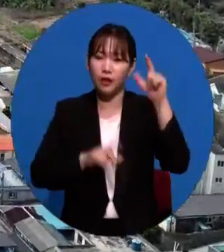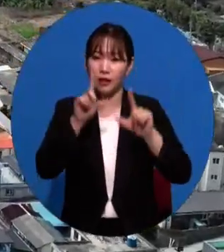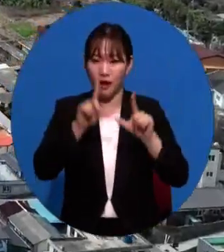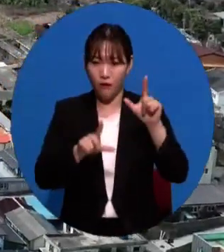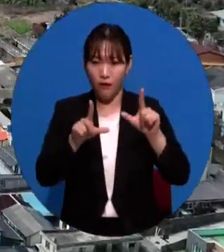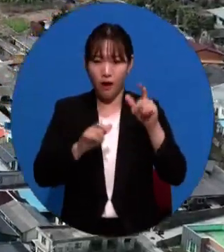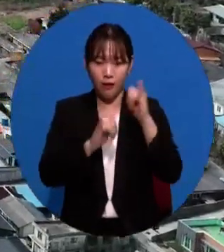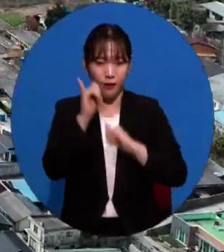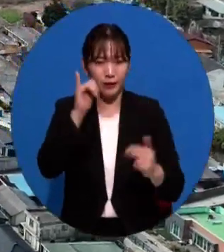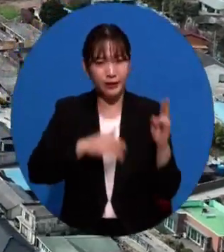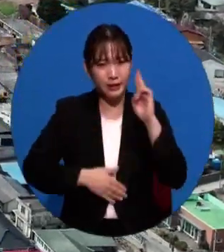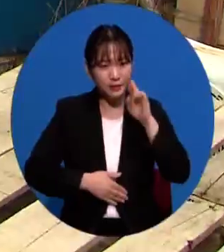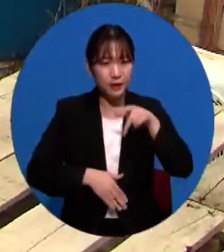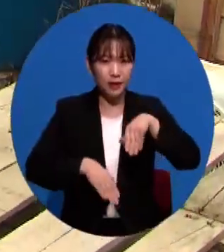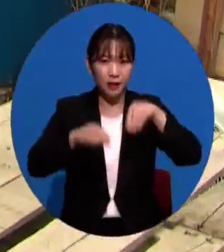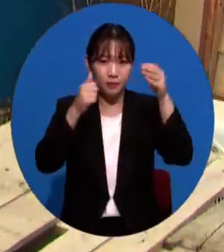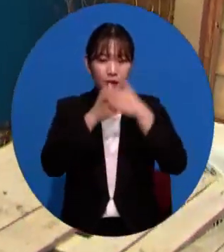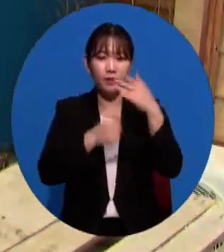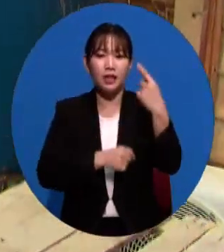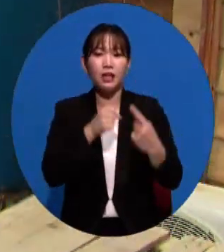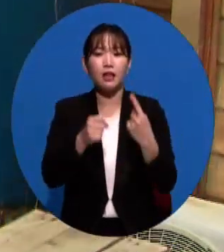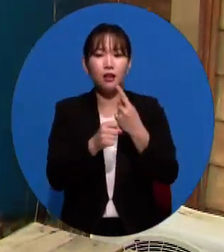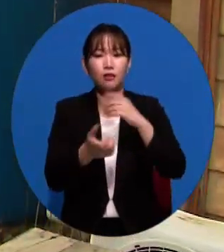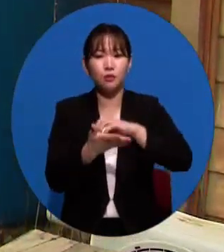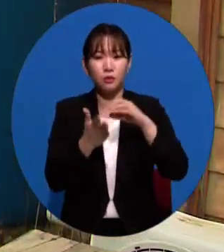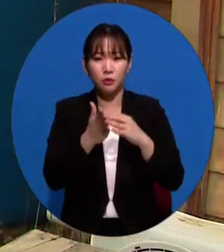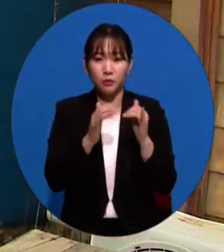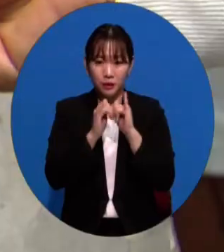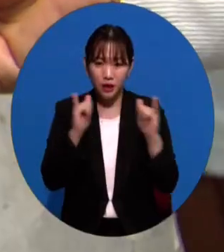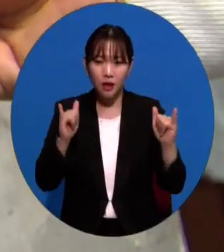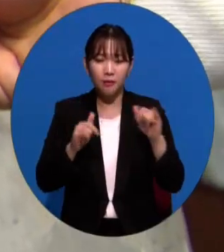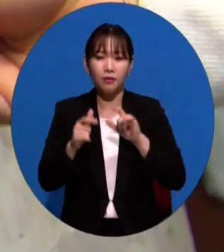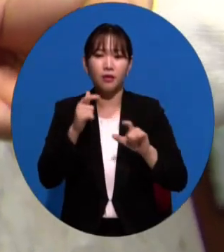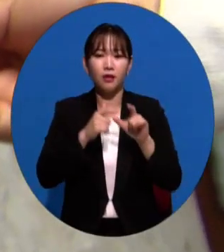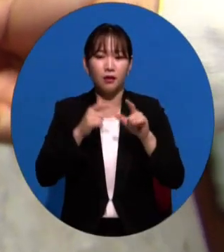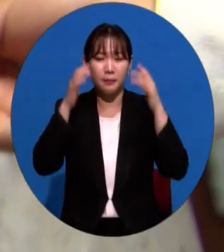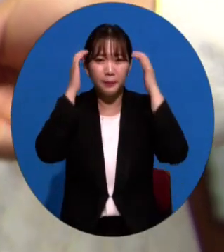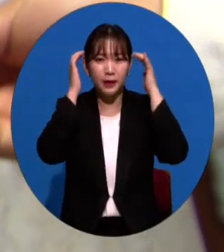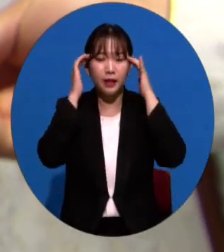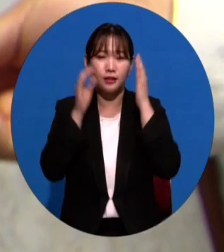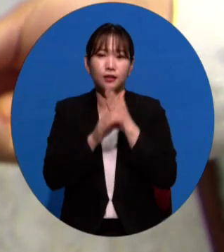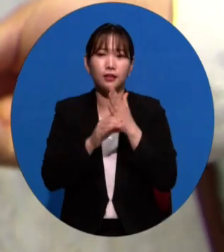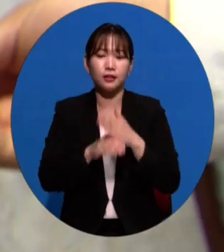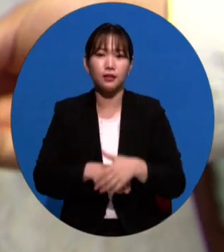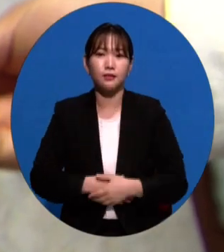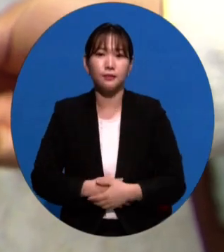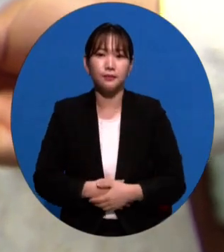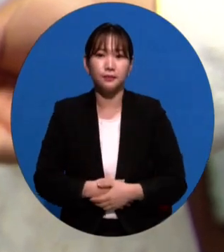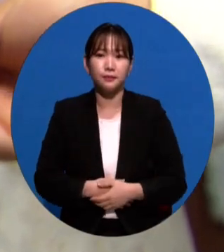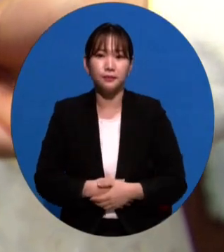섬 주민들은 벌써 1년 가까이 물 부족에 고통받고 있습니다. MBC 뉴스 박종호입니다.